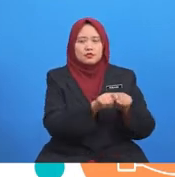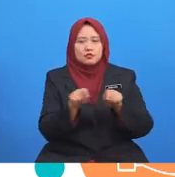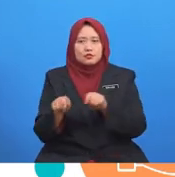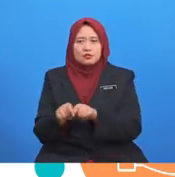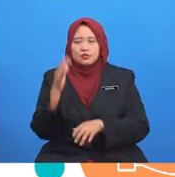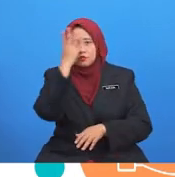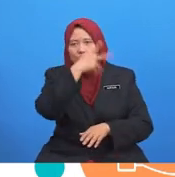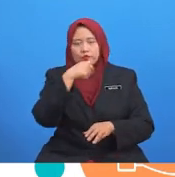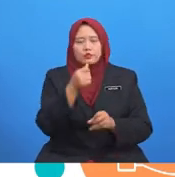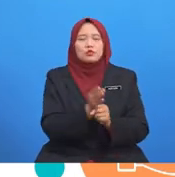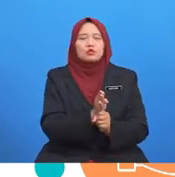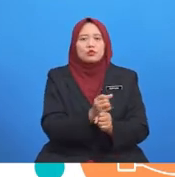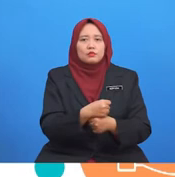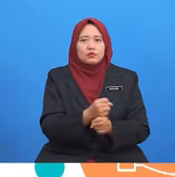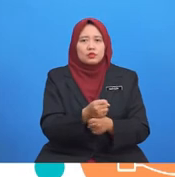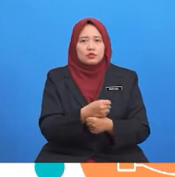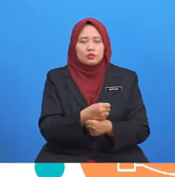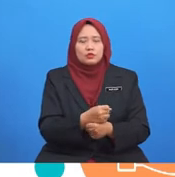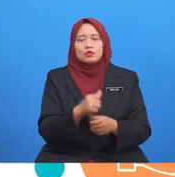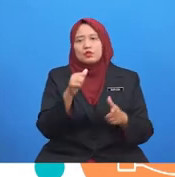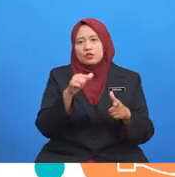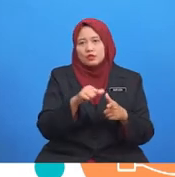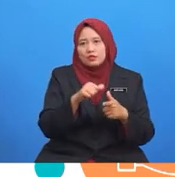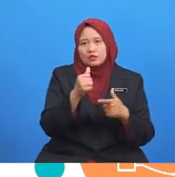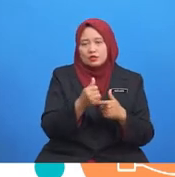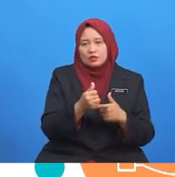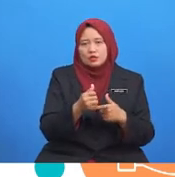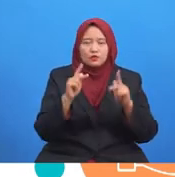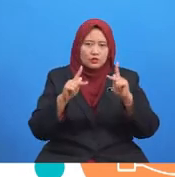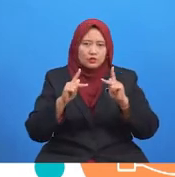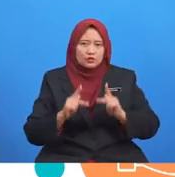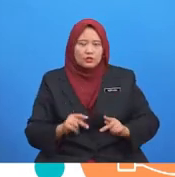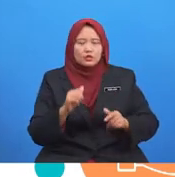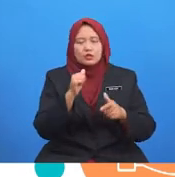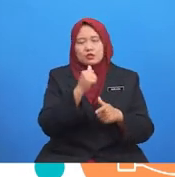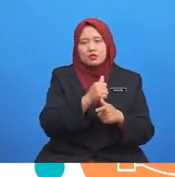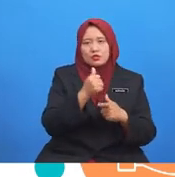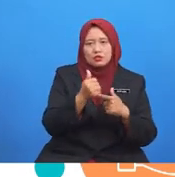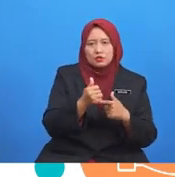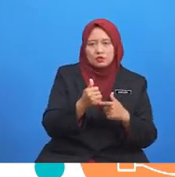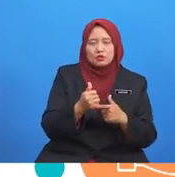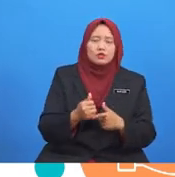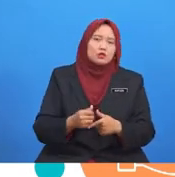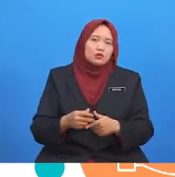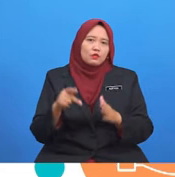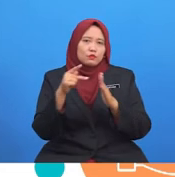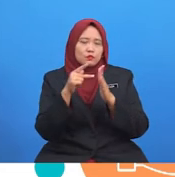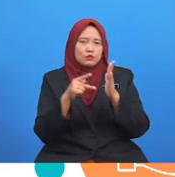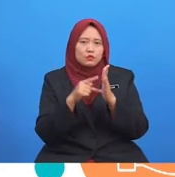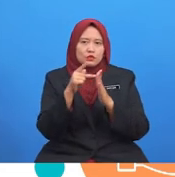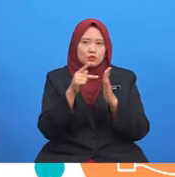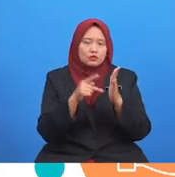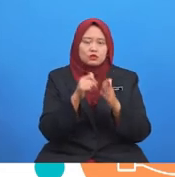rupa bentuk atau kaedah atau prinsip atau teori untuk setiap